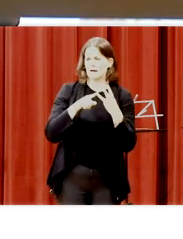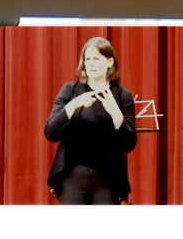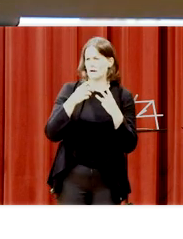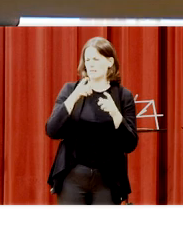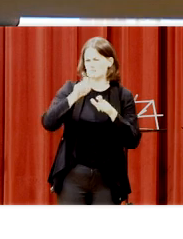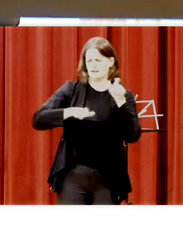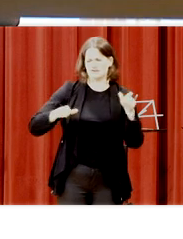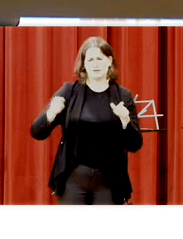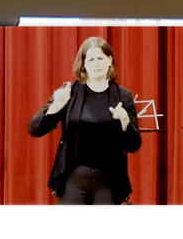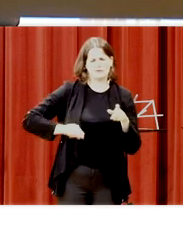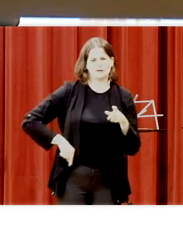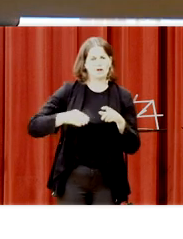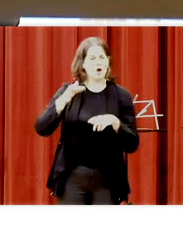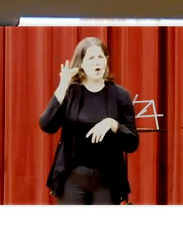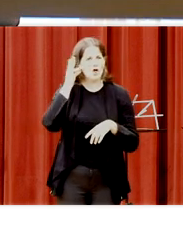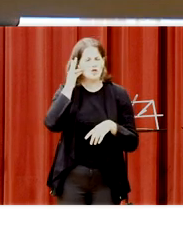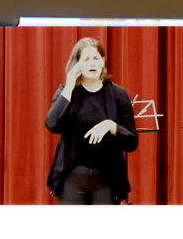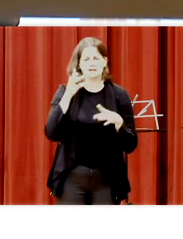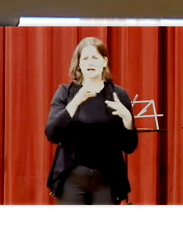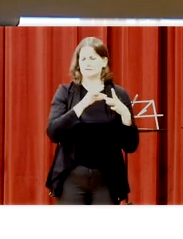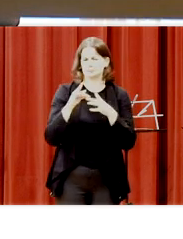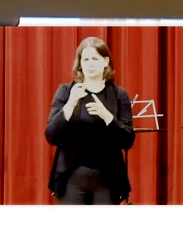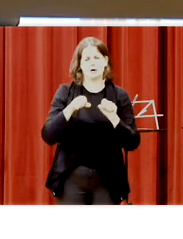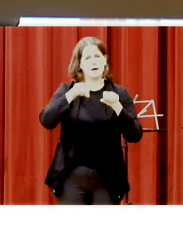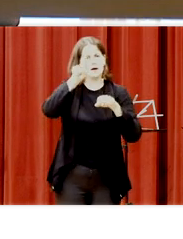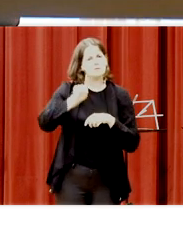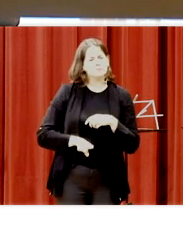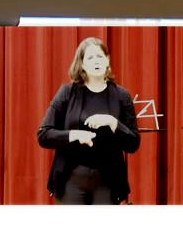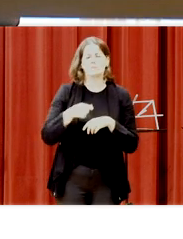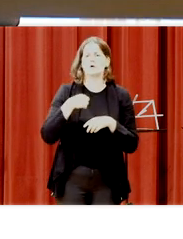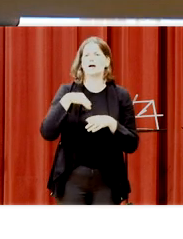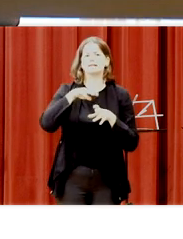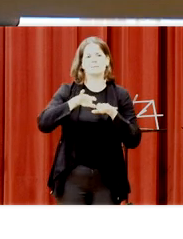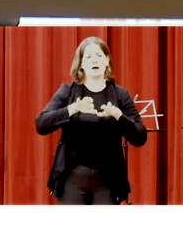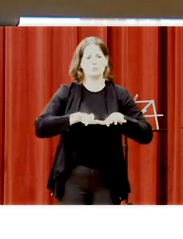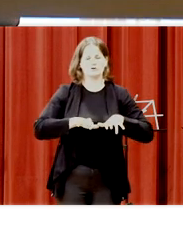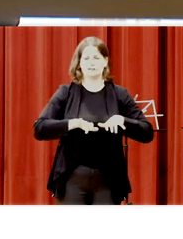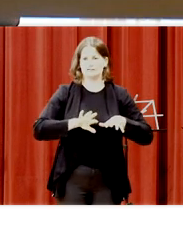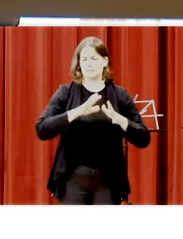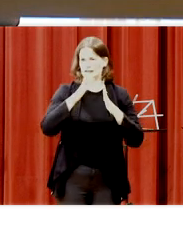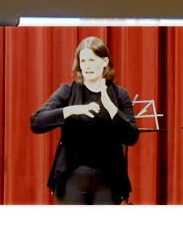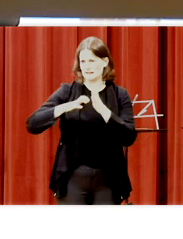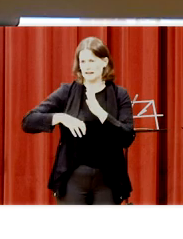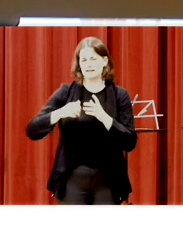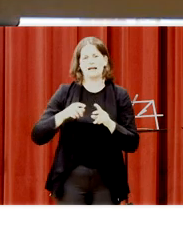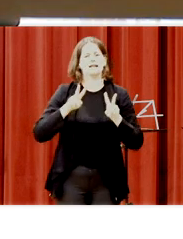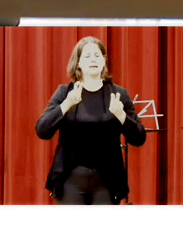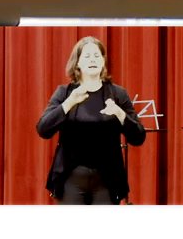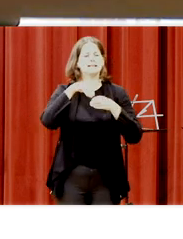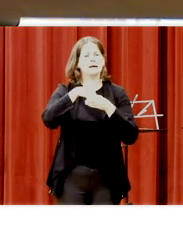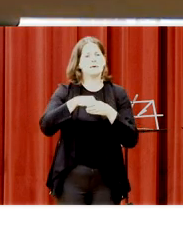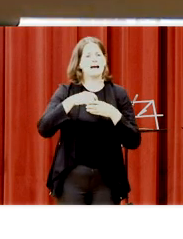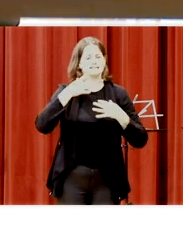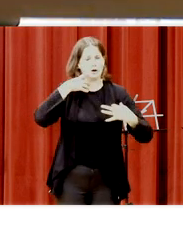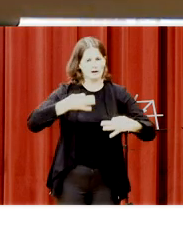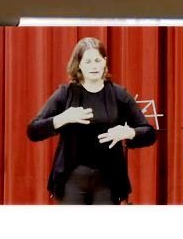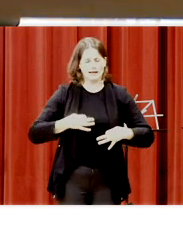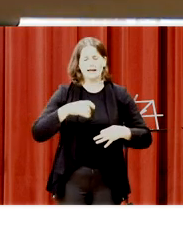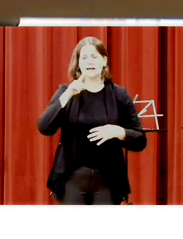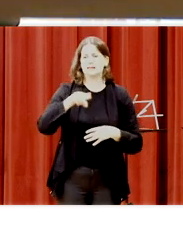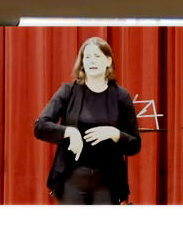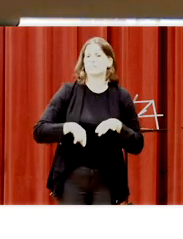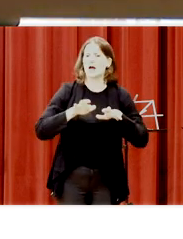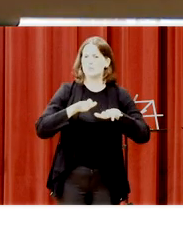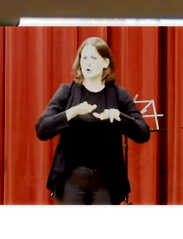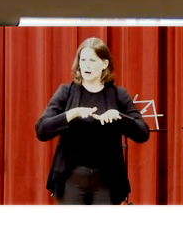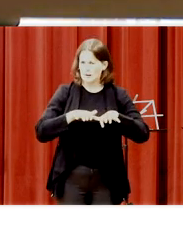ciberseguretat, en el món de la programació, en el món de... O sigui, hi ha dones superimportants